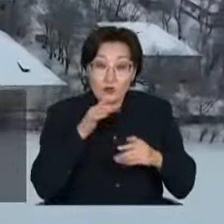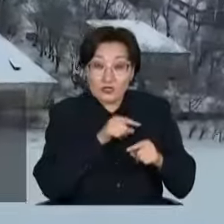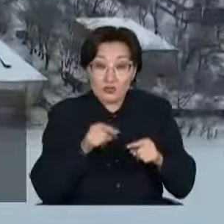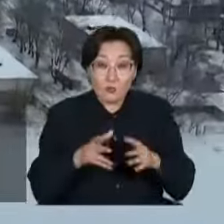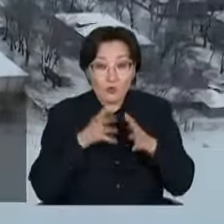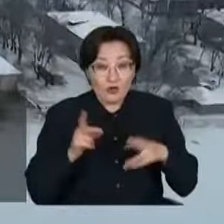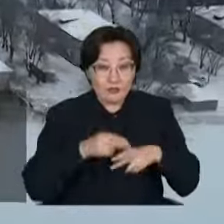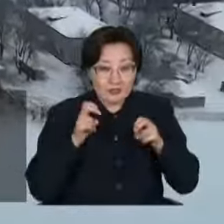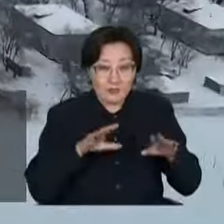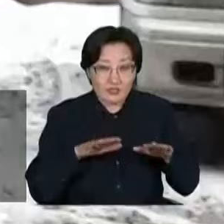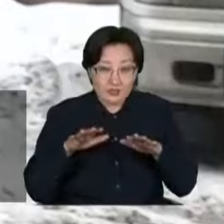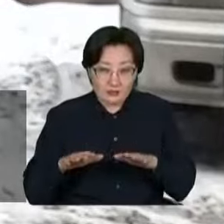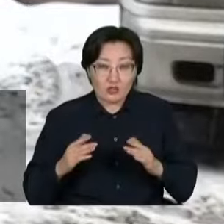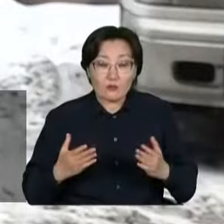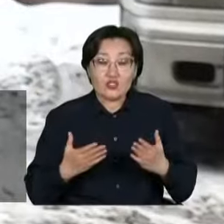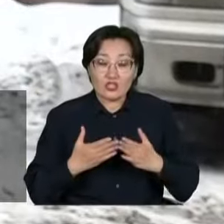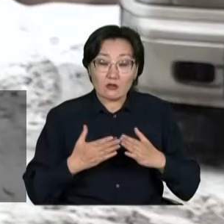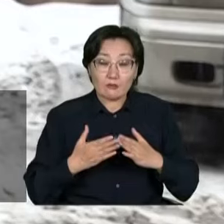более безопасном типе жилья.